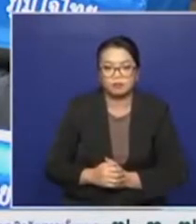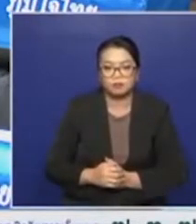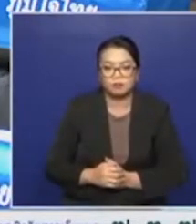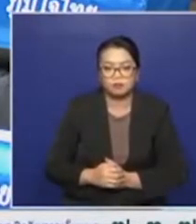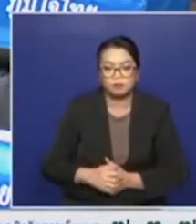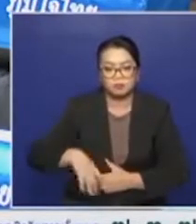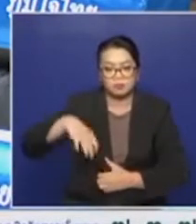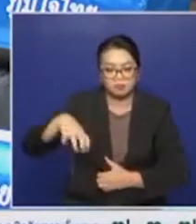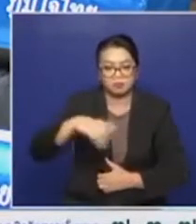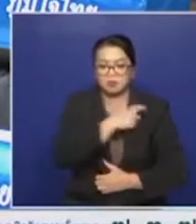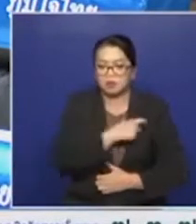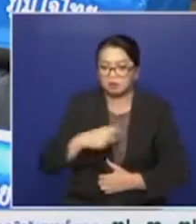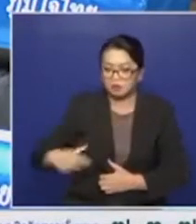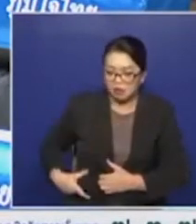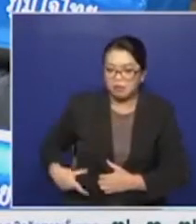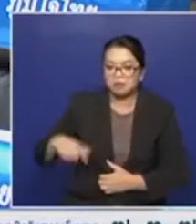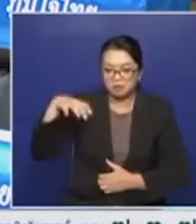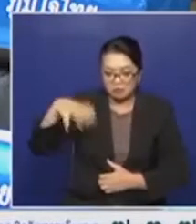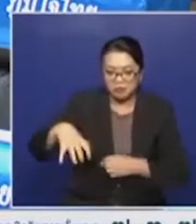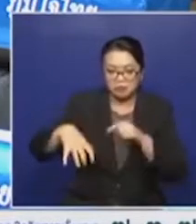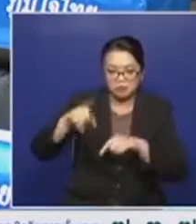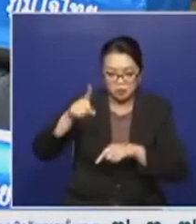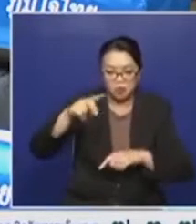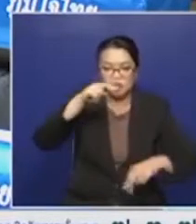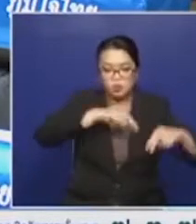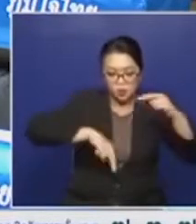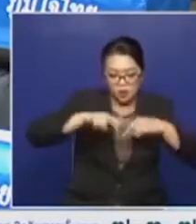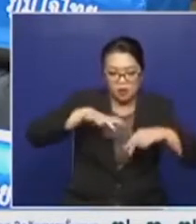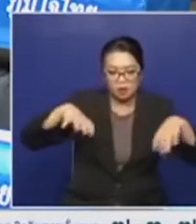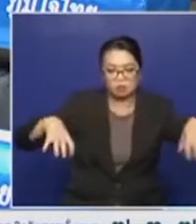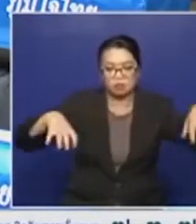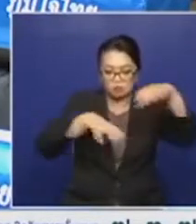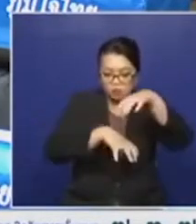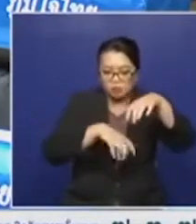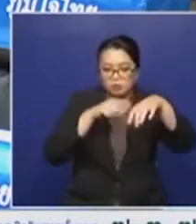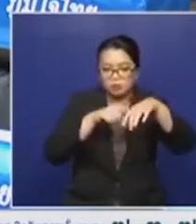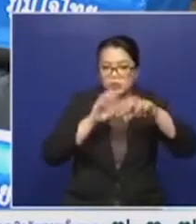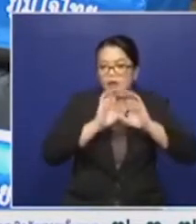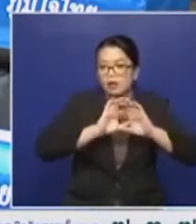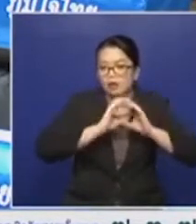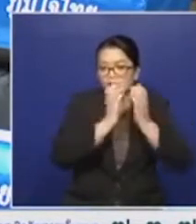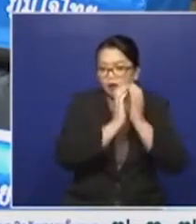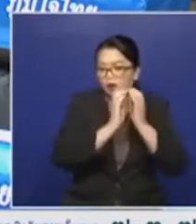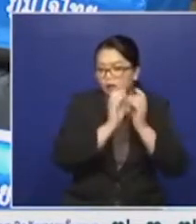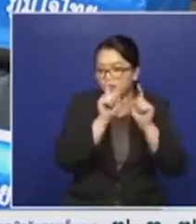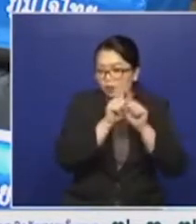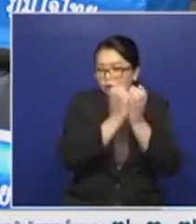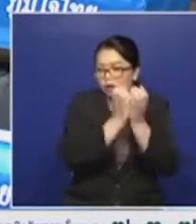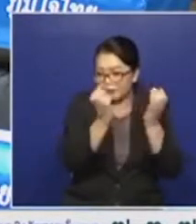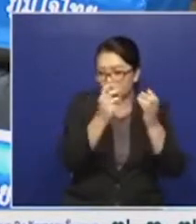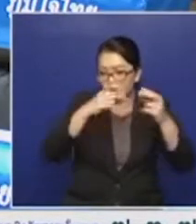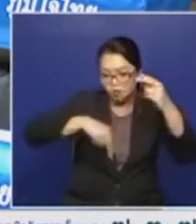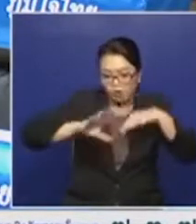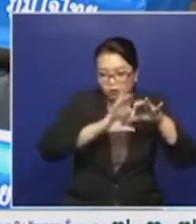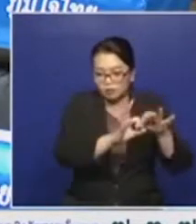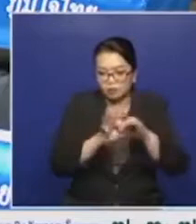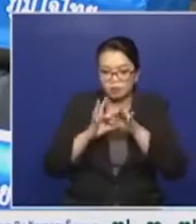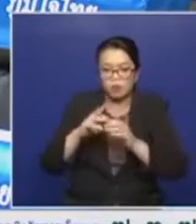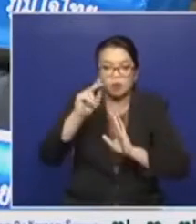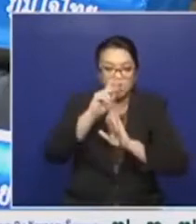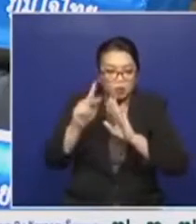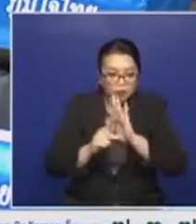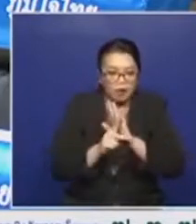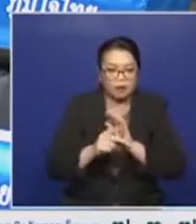กำกับดูแลของรัฐบาลสภาผู้แทนราษฎรหรือองค์กรที่ยึดโยงกับประชาชนและอยู่ภายใต้การ